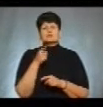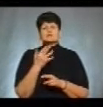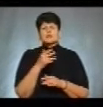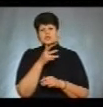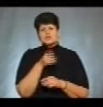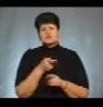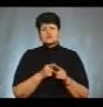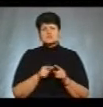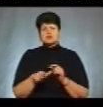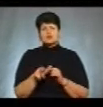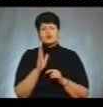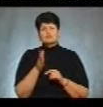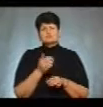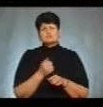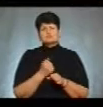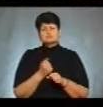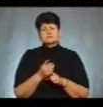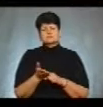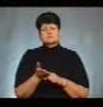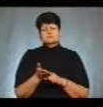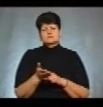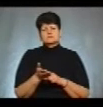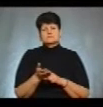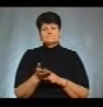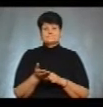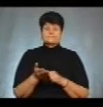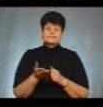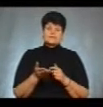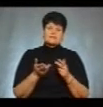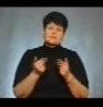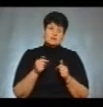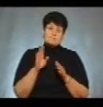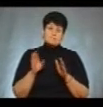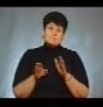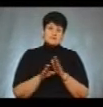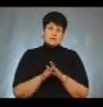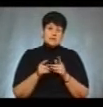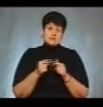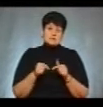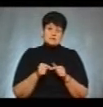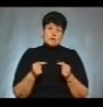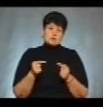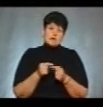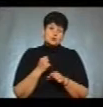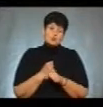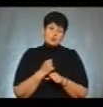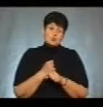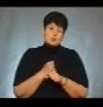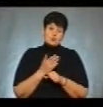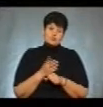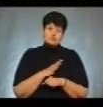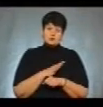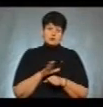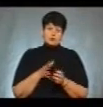може ця дорога протриматися в результаті? Ну, звичайно, підрядні організації за конкретну роботу не